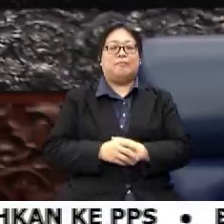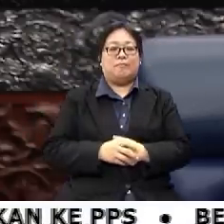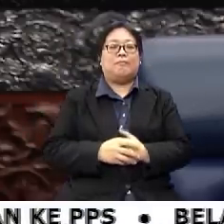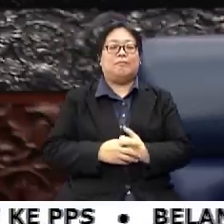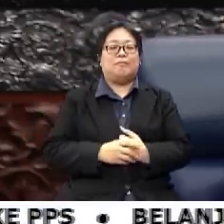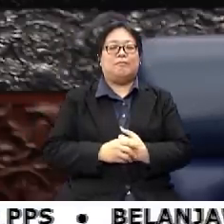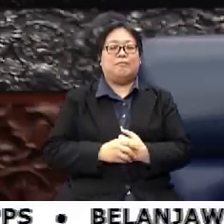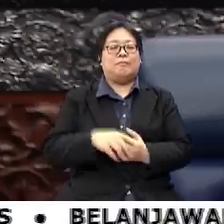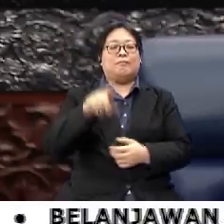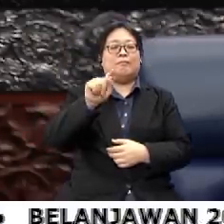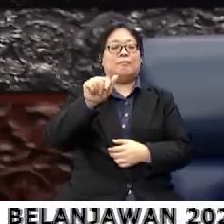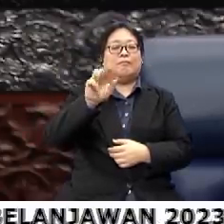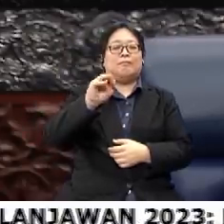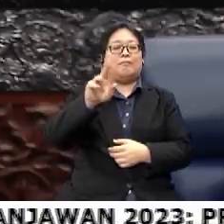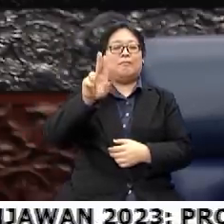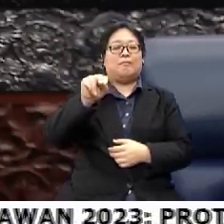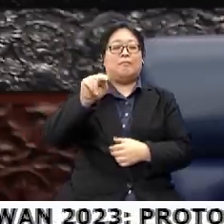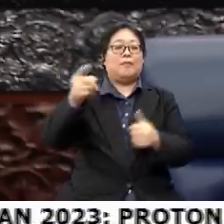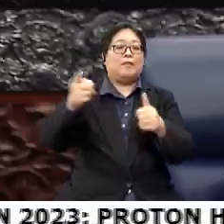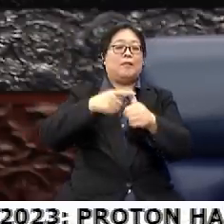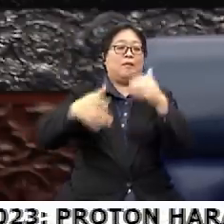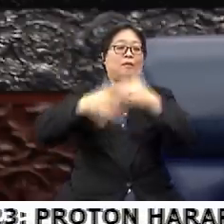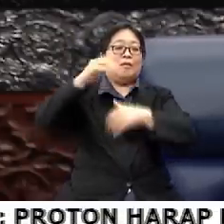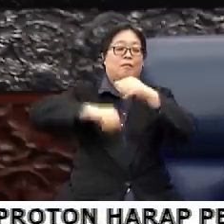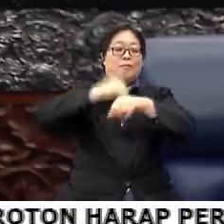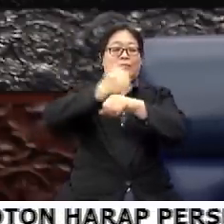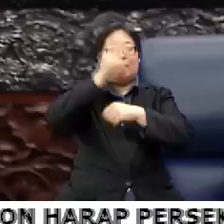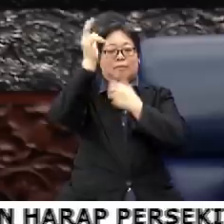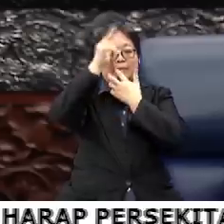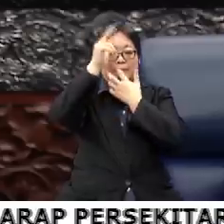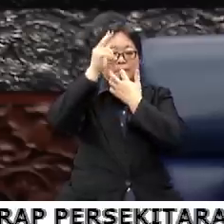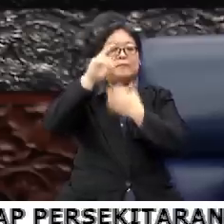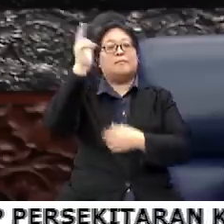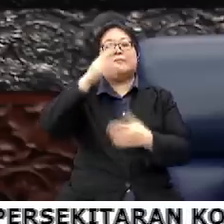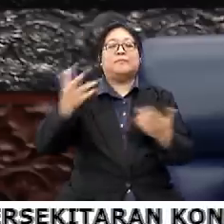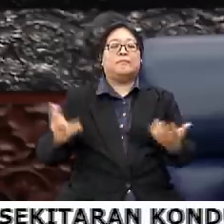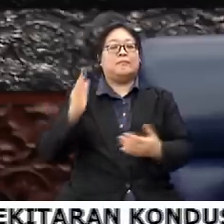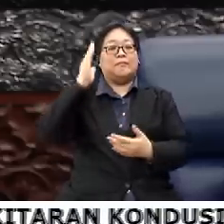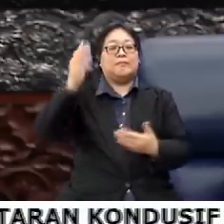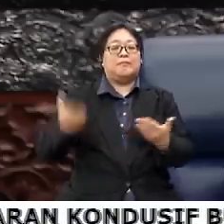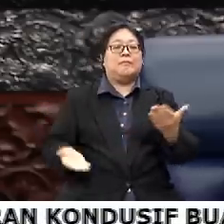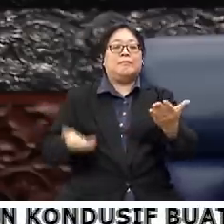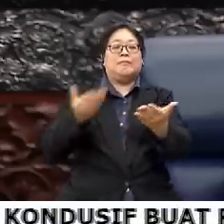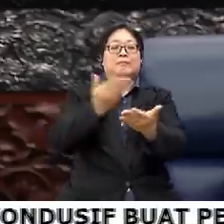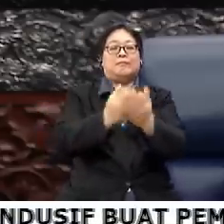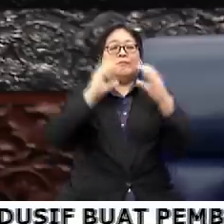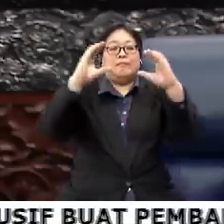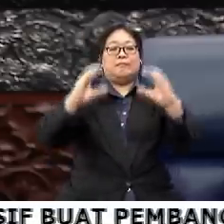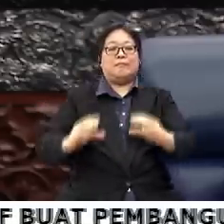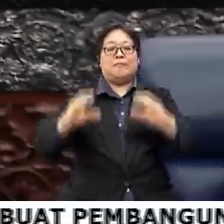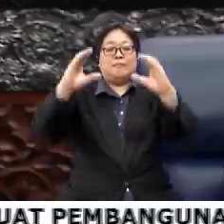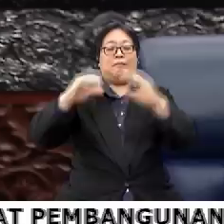Yang Amat Berhormat Tambun, di peringkat awal penubuhan kerajaan, bahawa kerajaan akan mengemukakan langkah-langkah